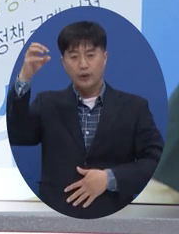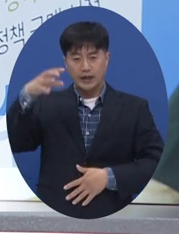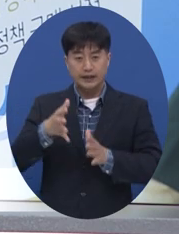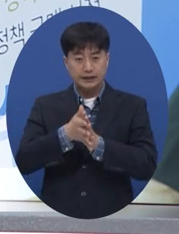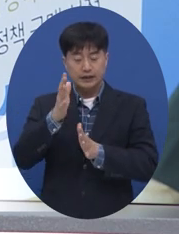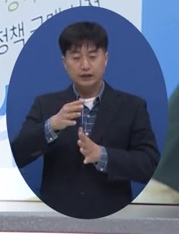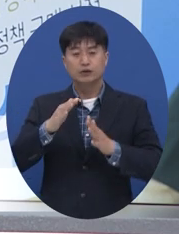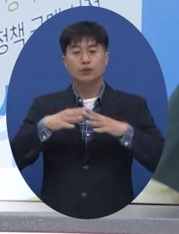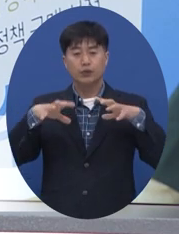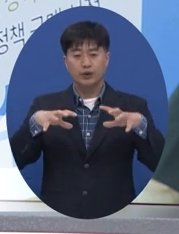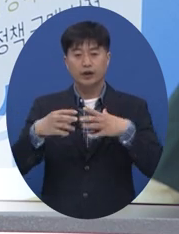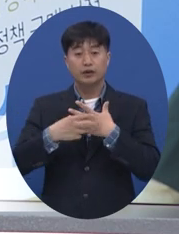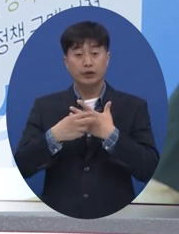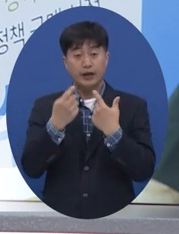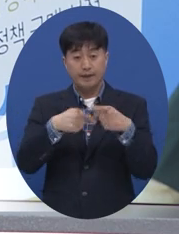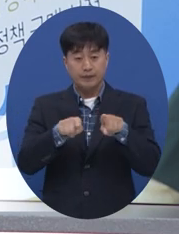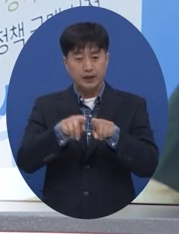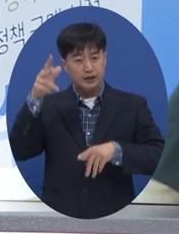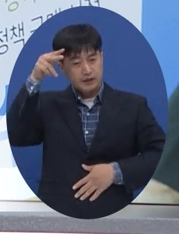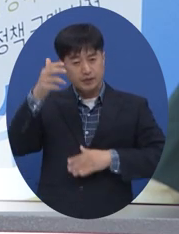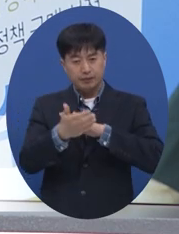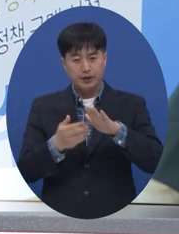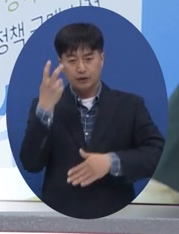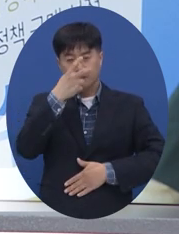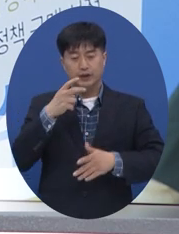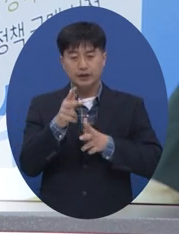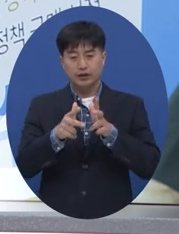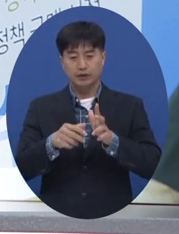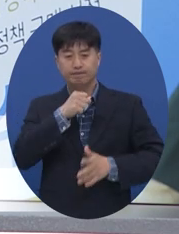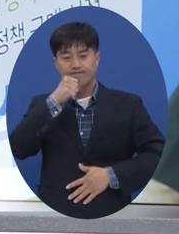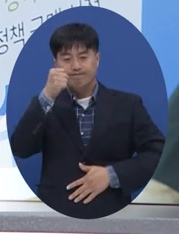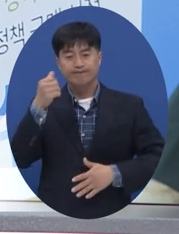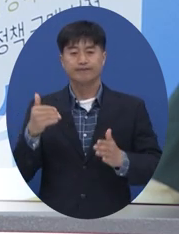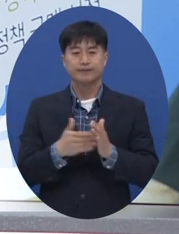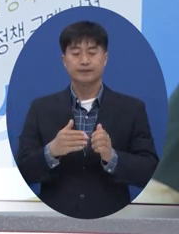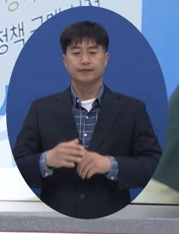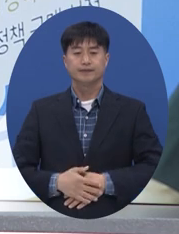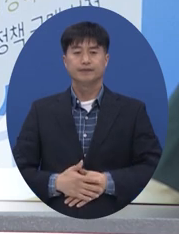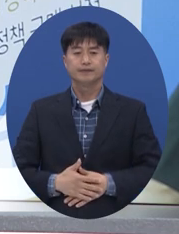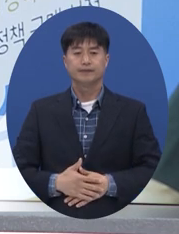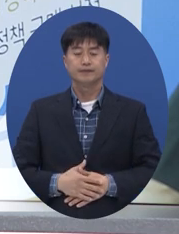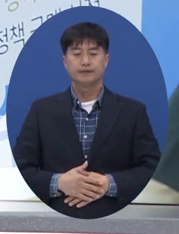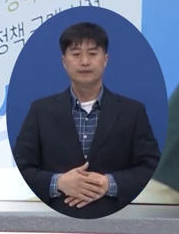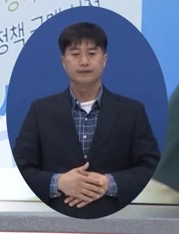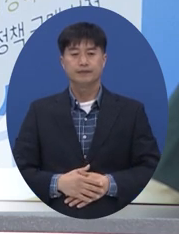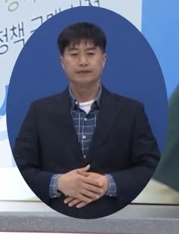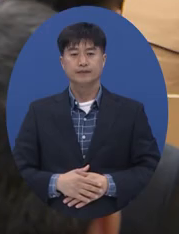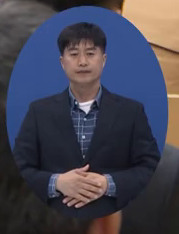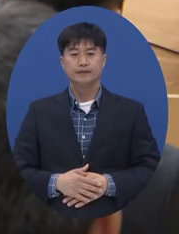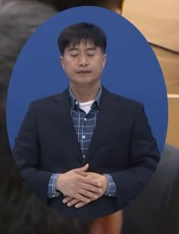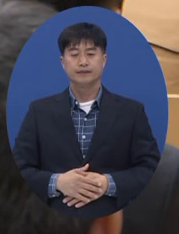동네 의원과 함께하는 치매 조기검진 사업이 차지했습니다 최창조 기자입니다